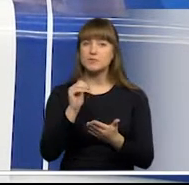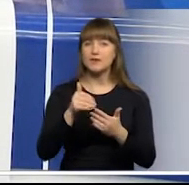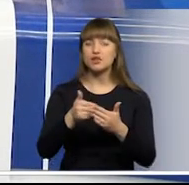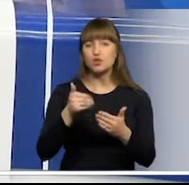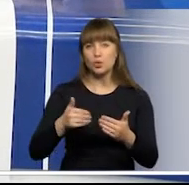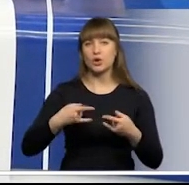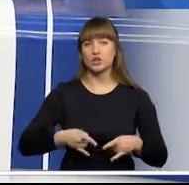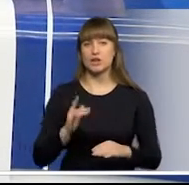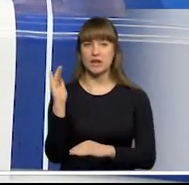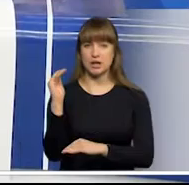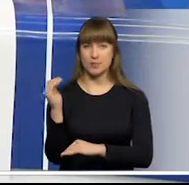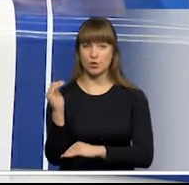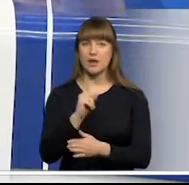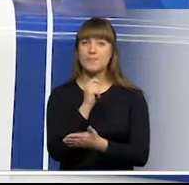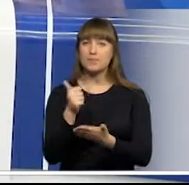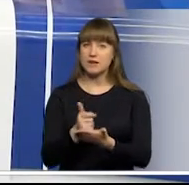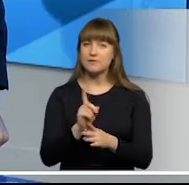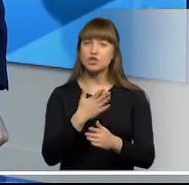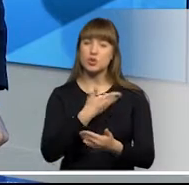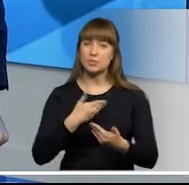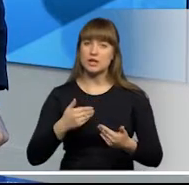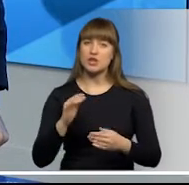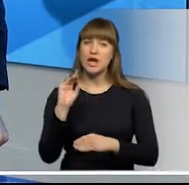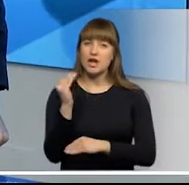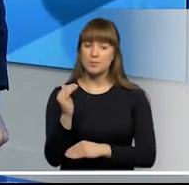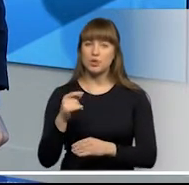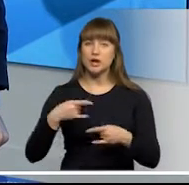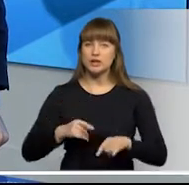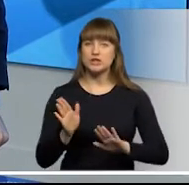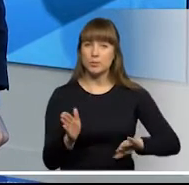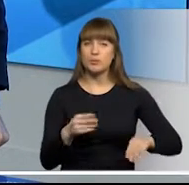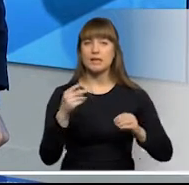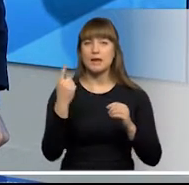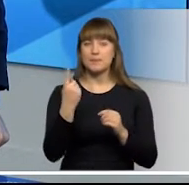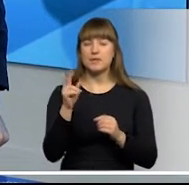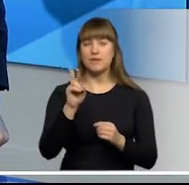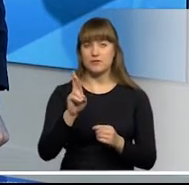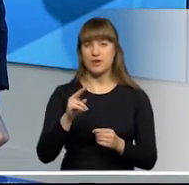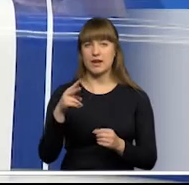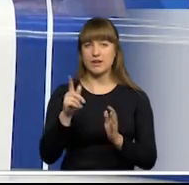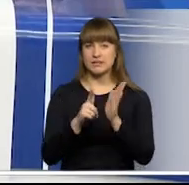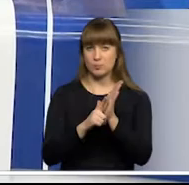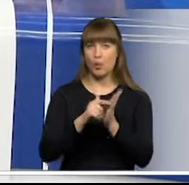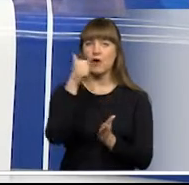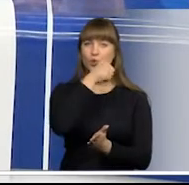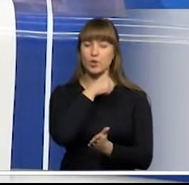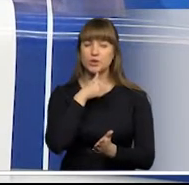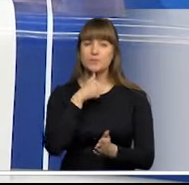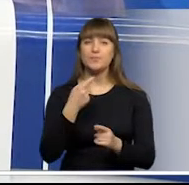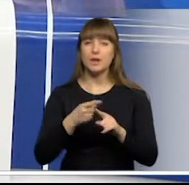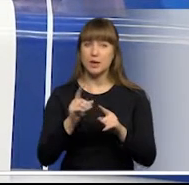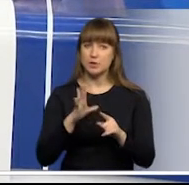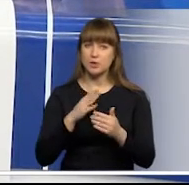ребенка. Вот. Главное, чтобы наш ребенок родился после 1 января 2007 года и был кредит и ипотека. Вот здесь до